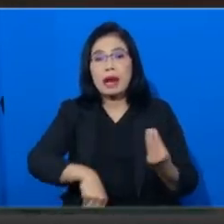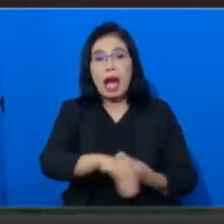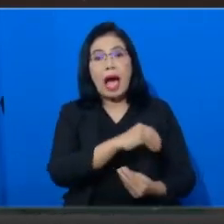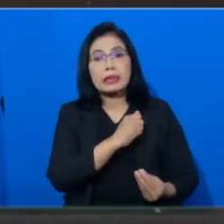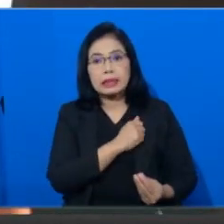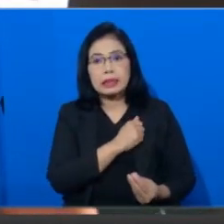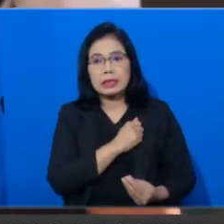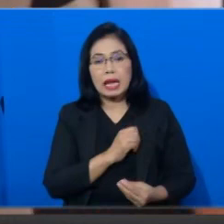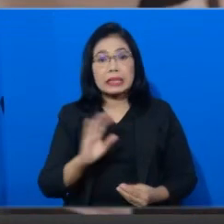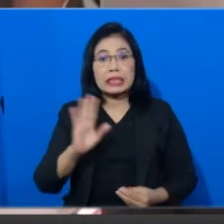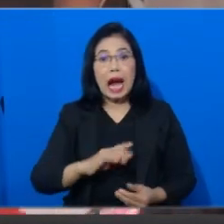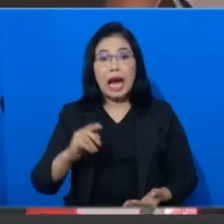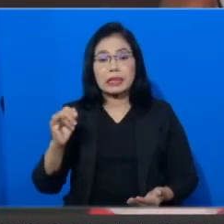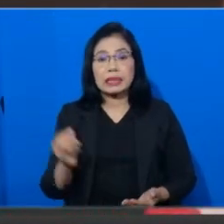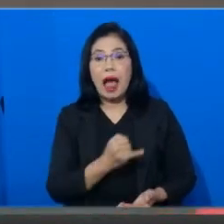barang tersebut.